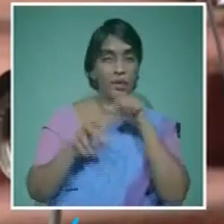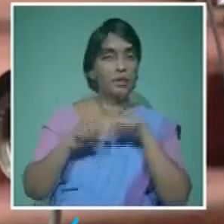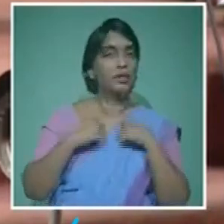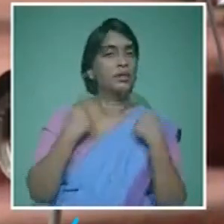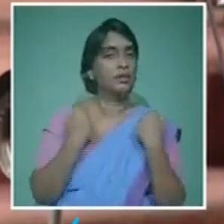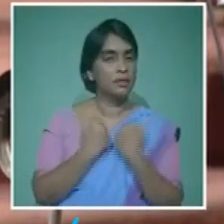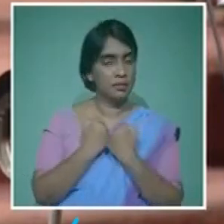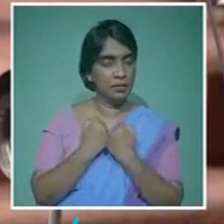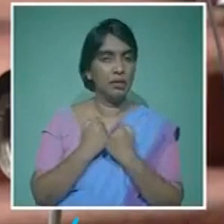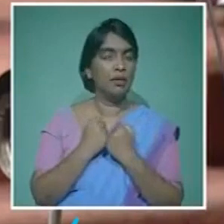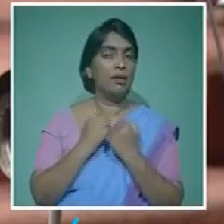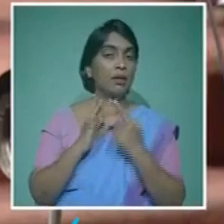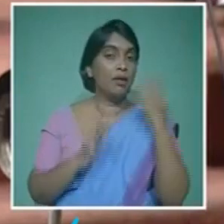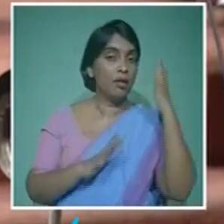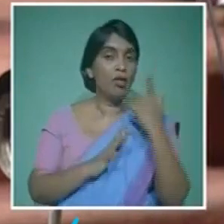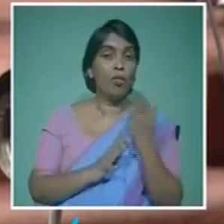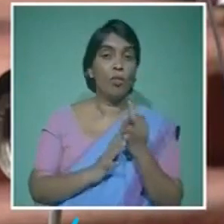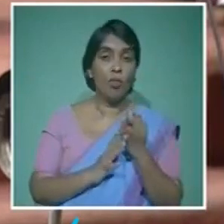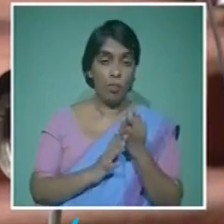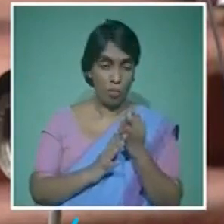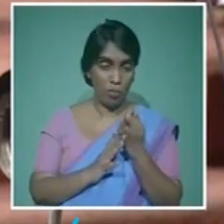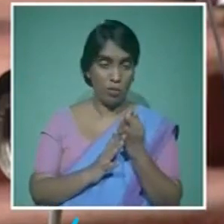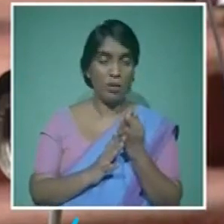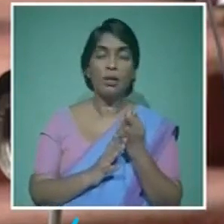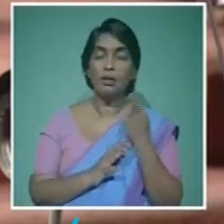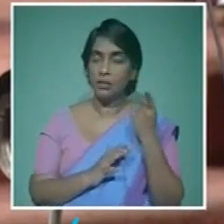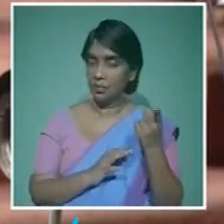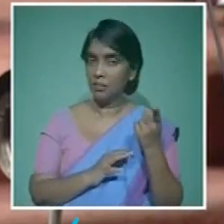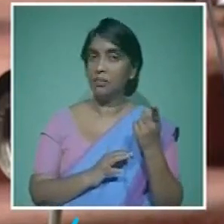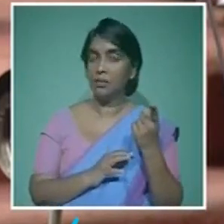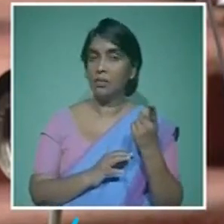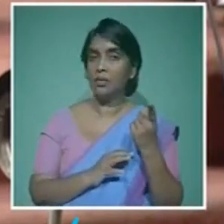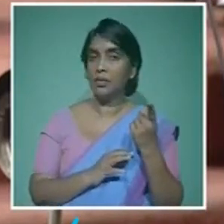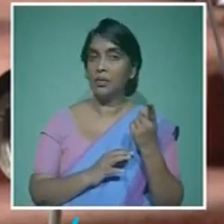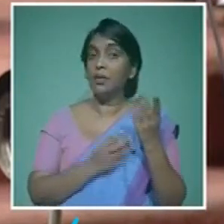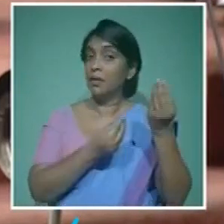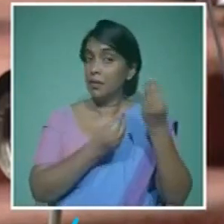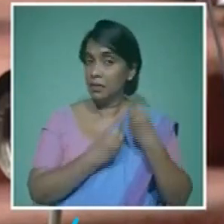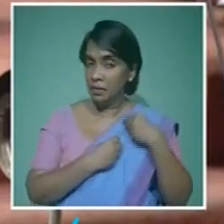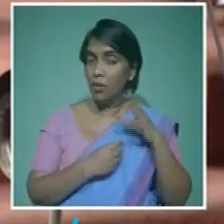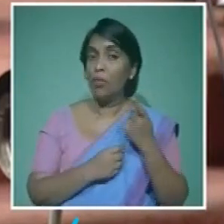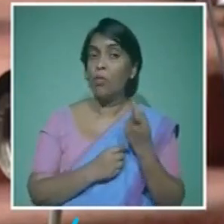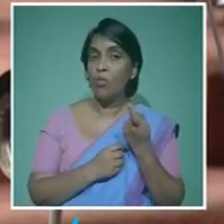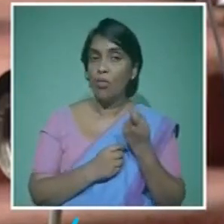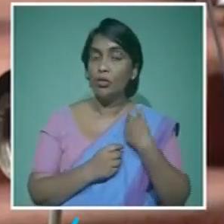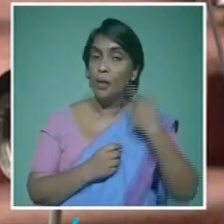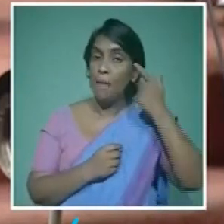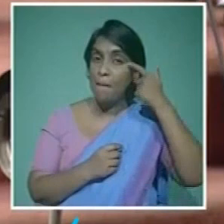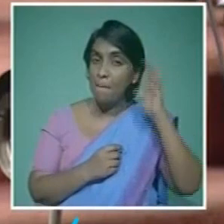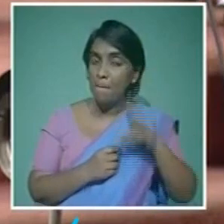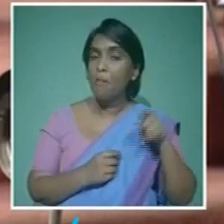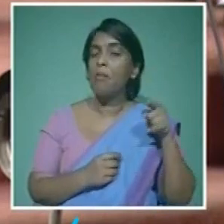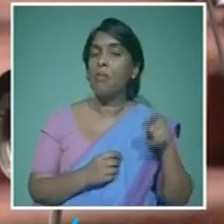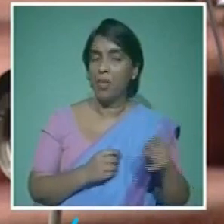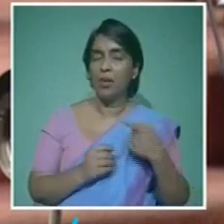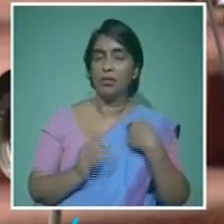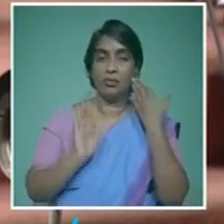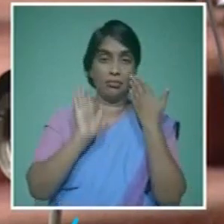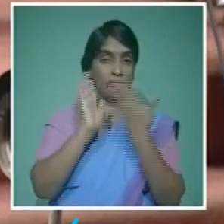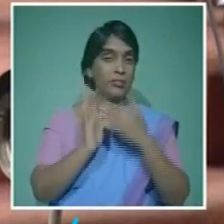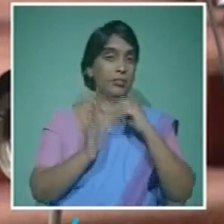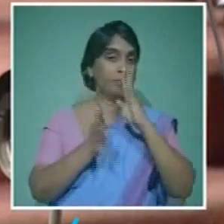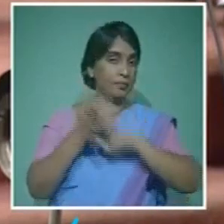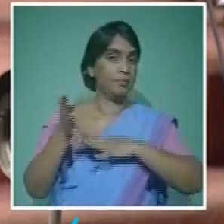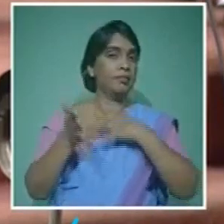சர்வதேச நாணய நிதியத்தினுடைய அந்த வரக்கூடிய நிதியை எதிர்பார்த்து போடப்பட்ட ஒரு வரவு செலவு